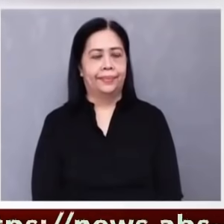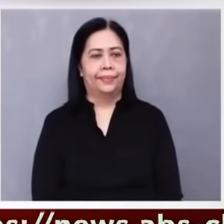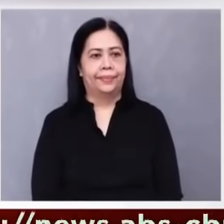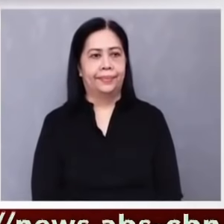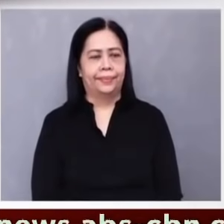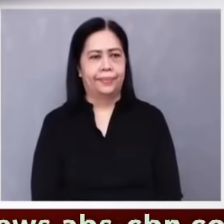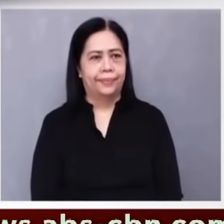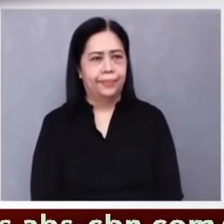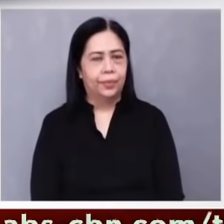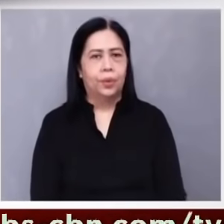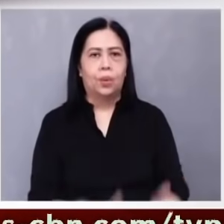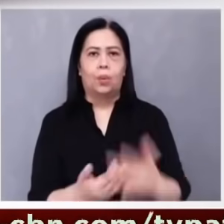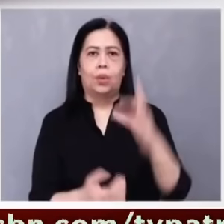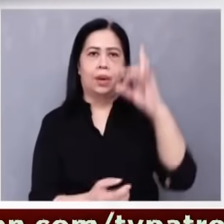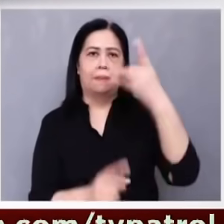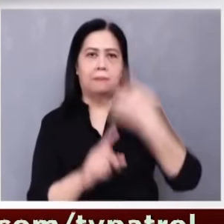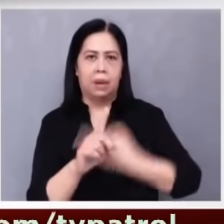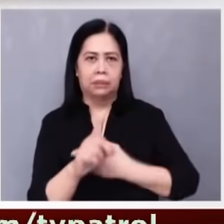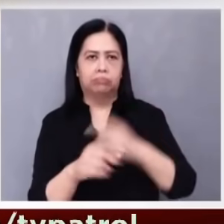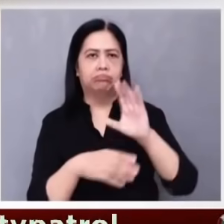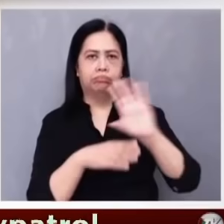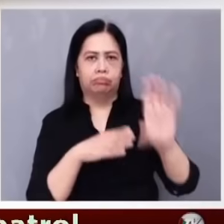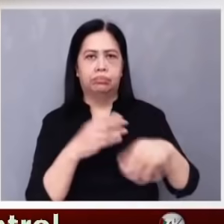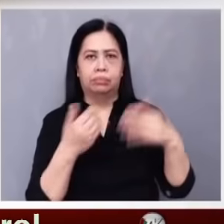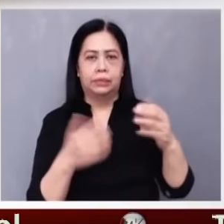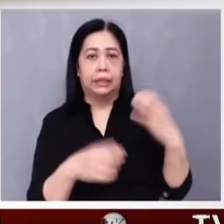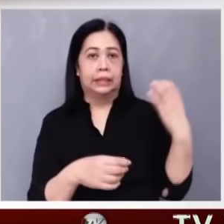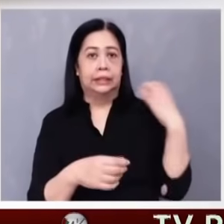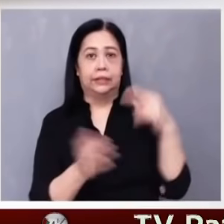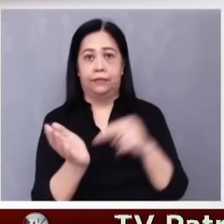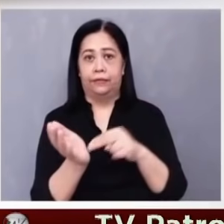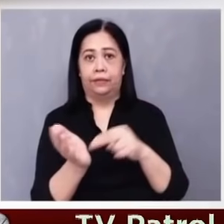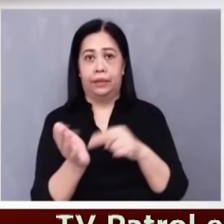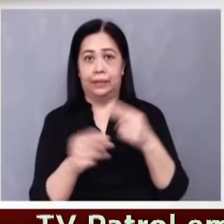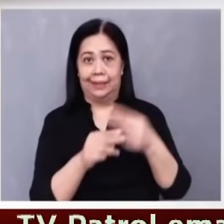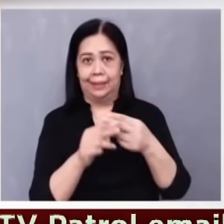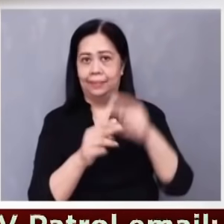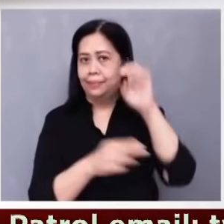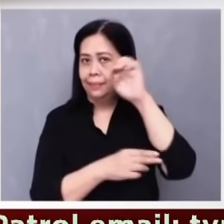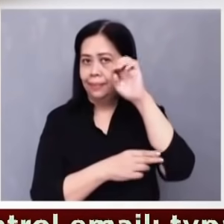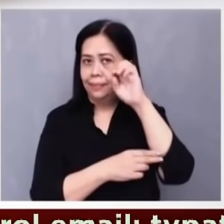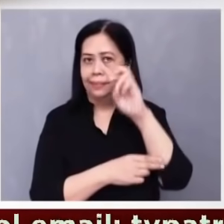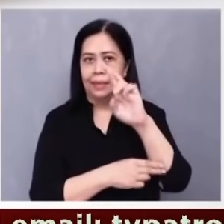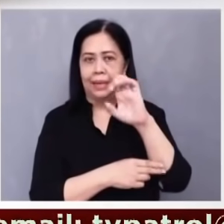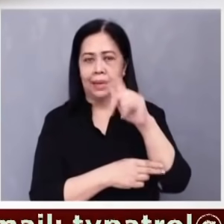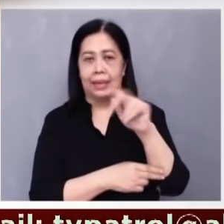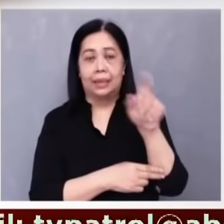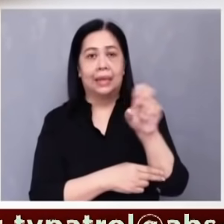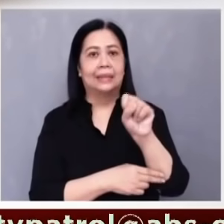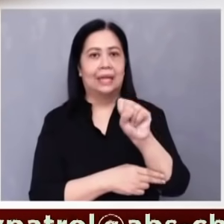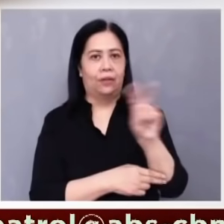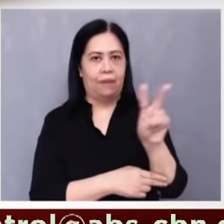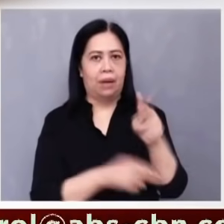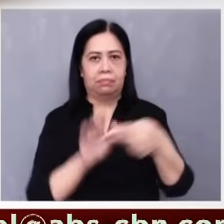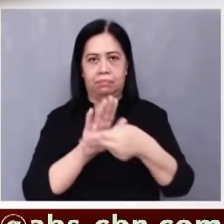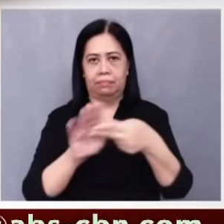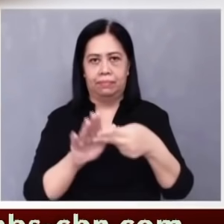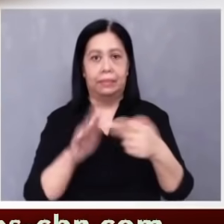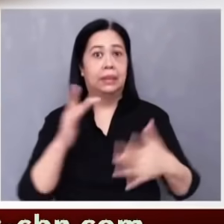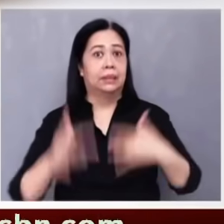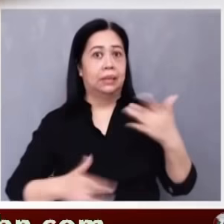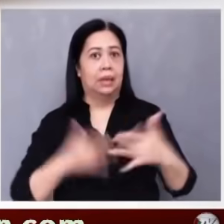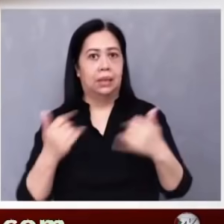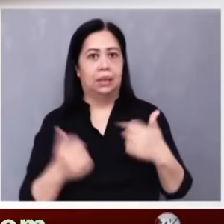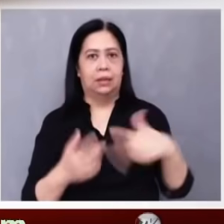Halos 8 buwan na mula nang makumpleto ng chief nurse na si Eric ang 2 doses ng Sinovac COVID vaccine. Excited na siyang